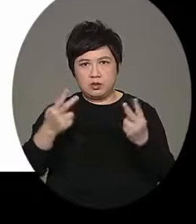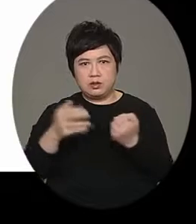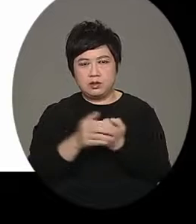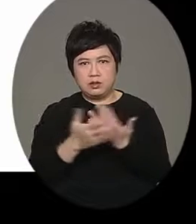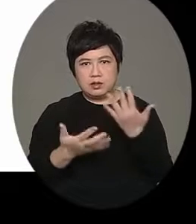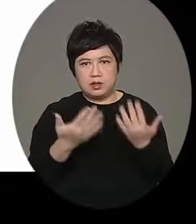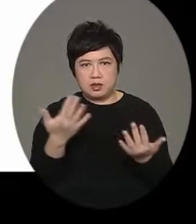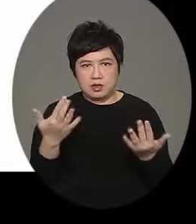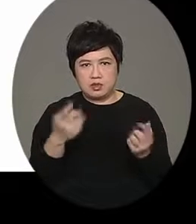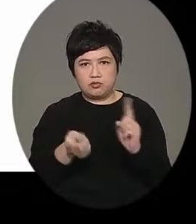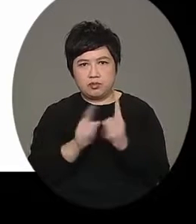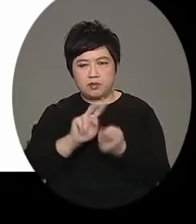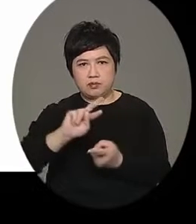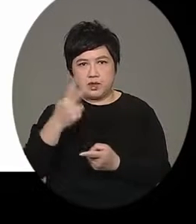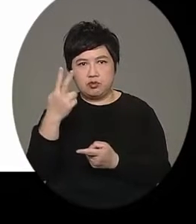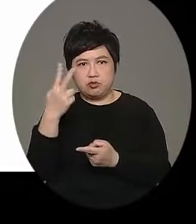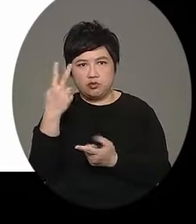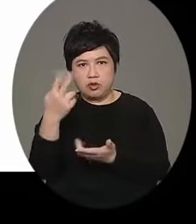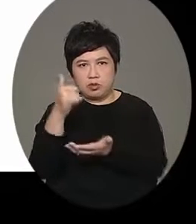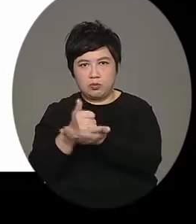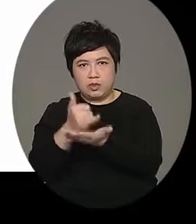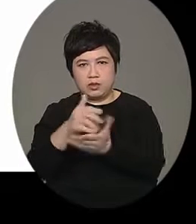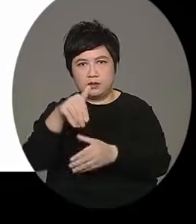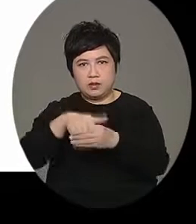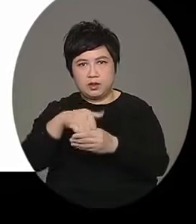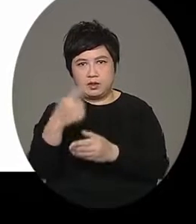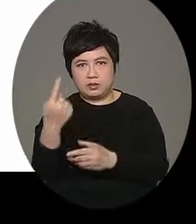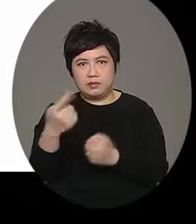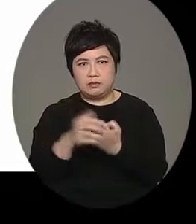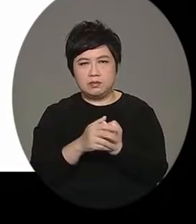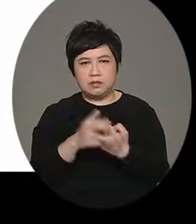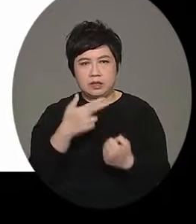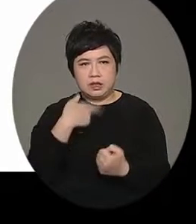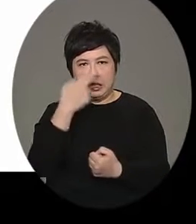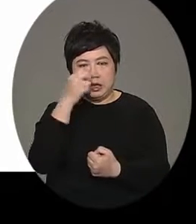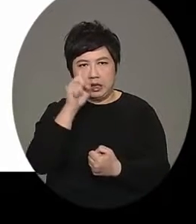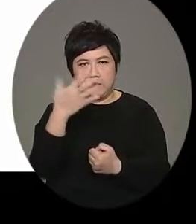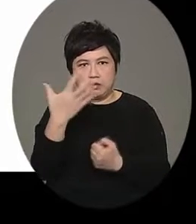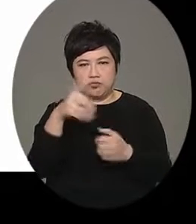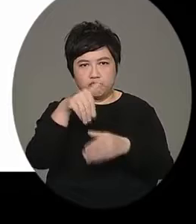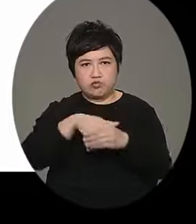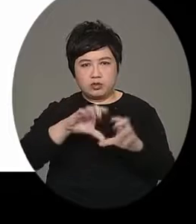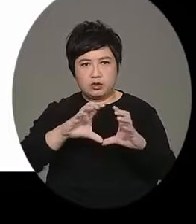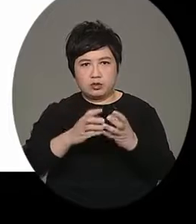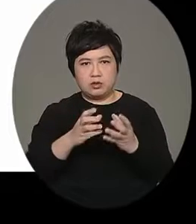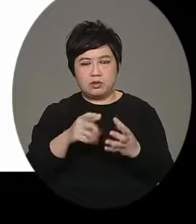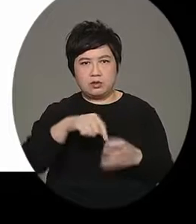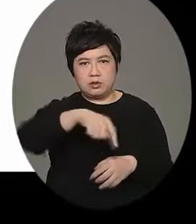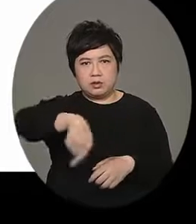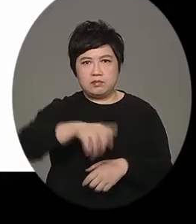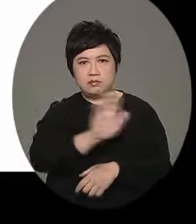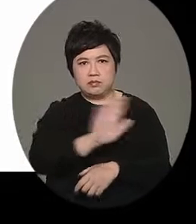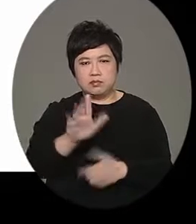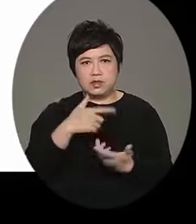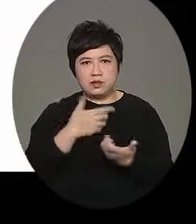時比例代表制變成雙議席單票制，即是不會再維持五大選區，而是劃分成更多個